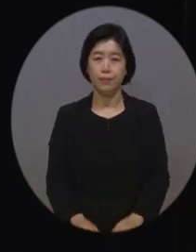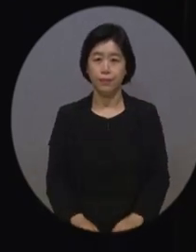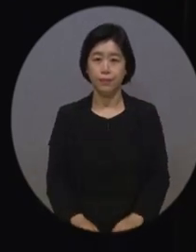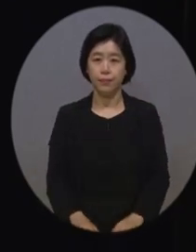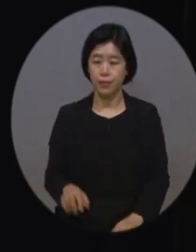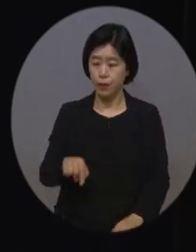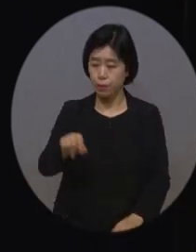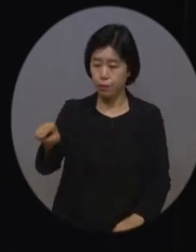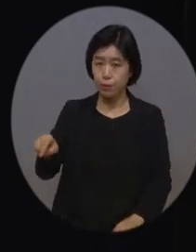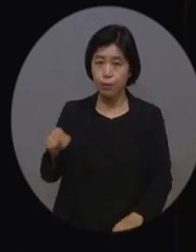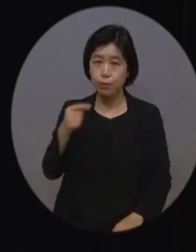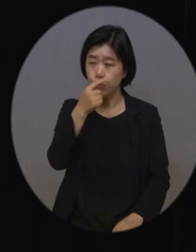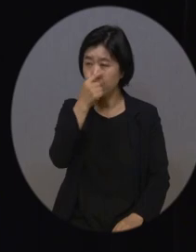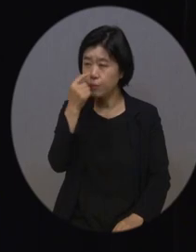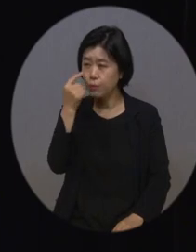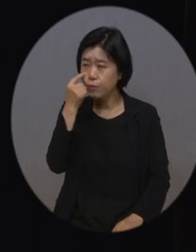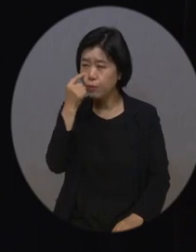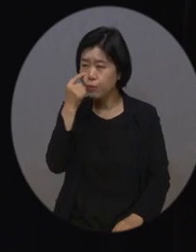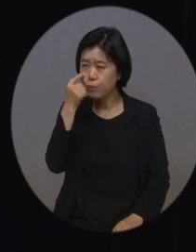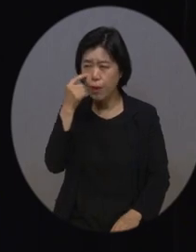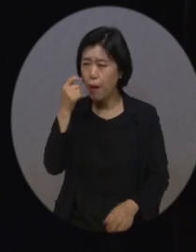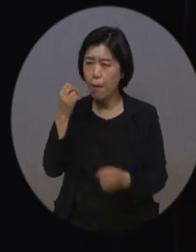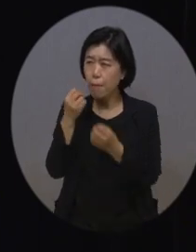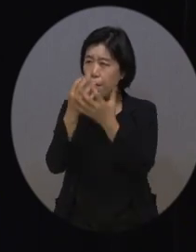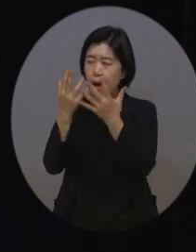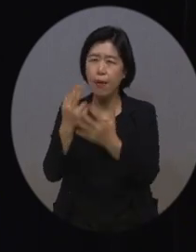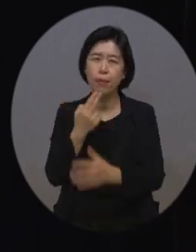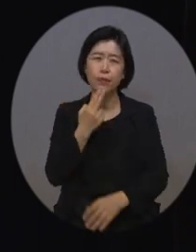그들의 두 눈이 빛을 놓쳤다.